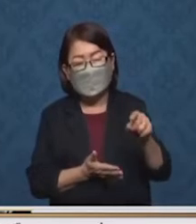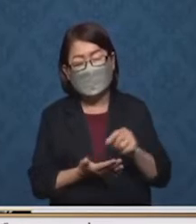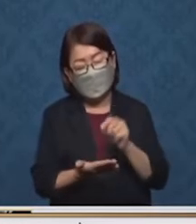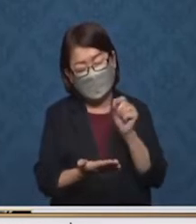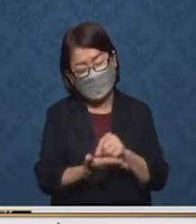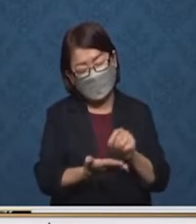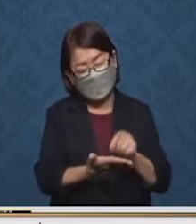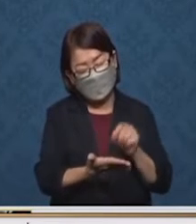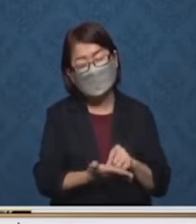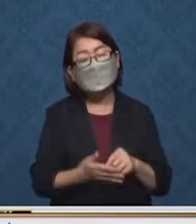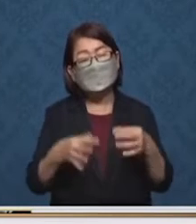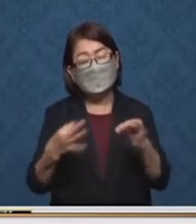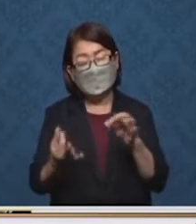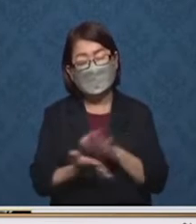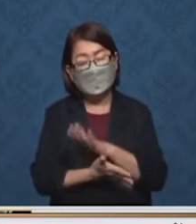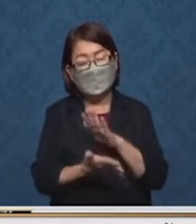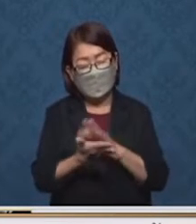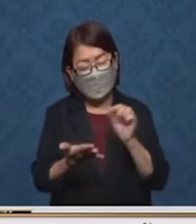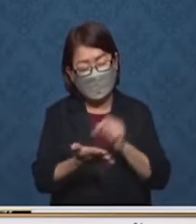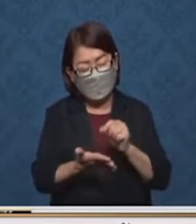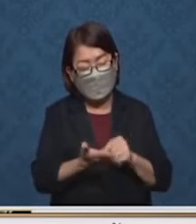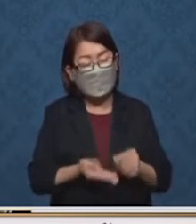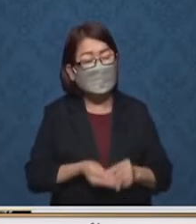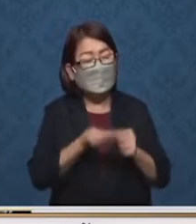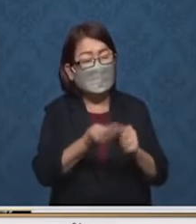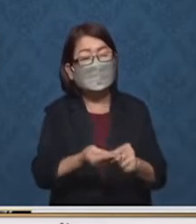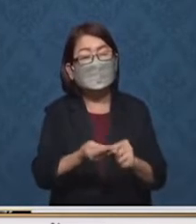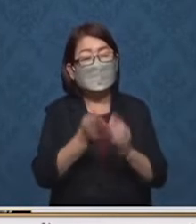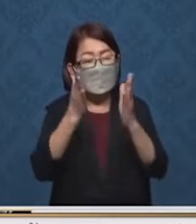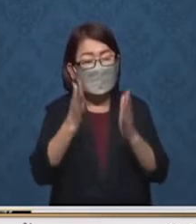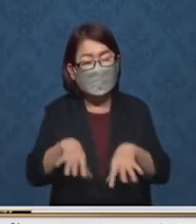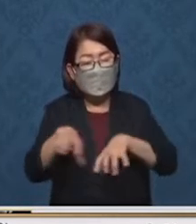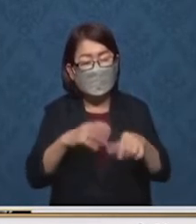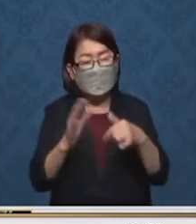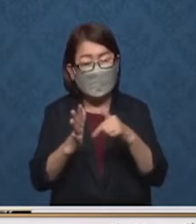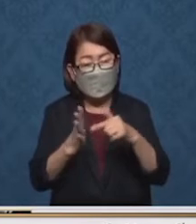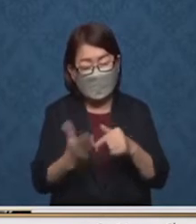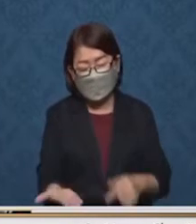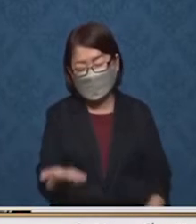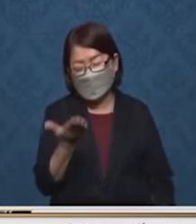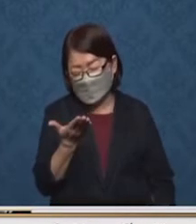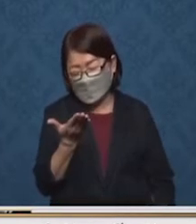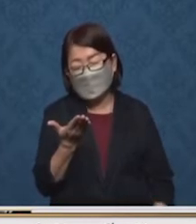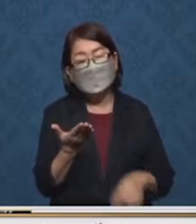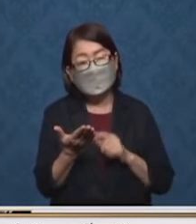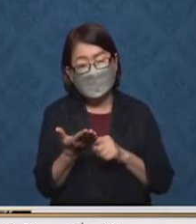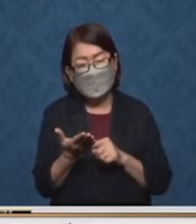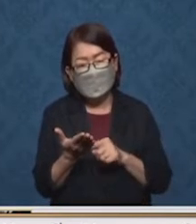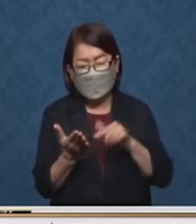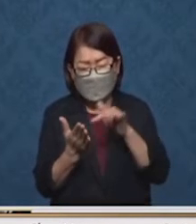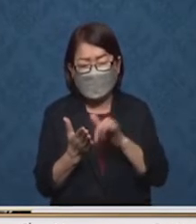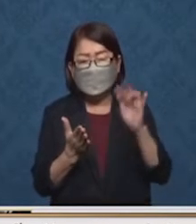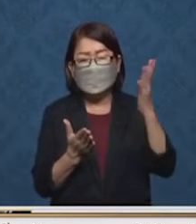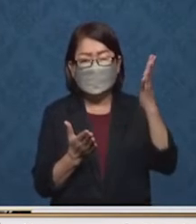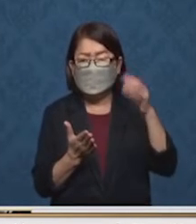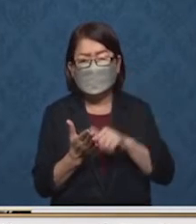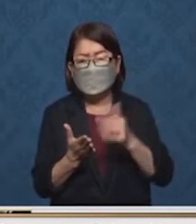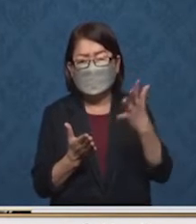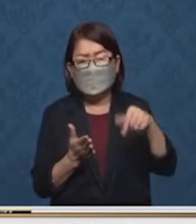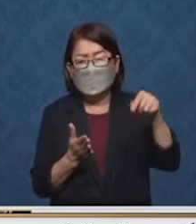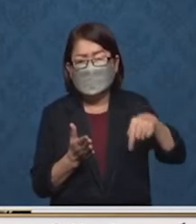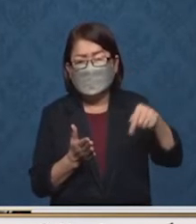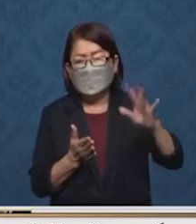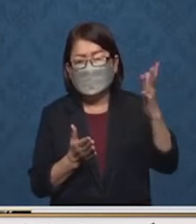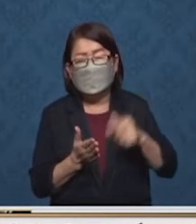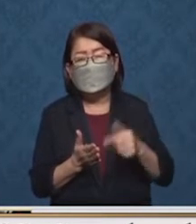จะเอาใบสั่งยาไปให้เภสัชกรจ่ายยาเภสัชกรบอกว่ายาตัวนี้ไม่มีในโรงพยาบาลเรา